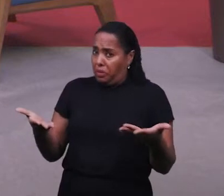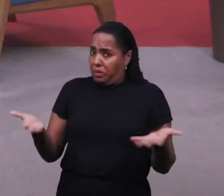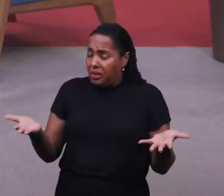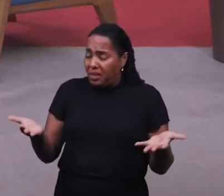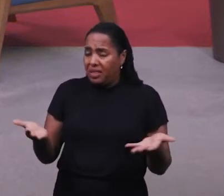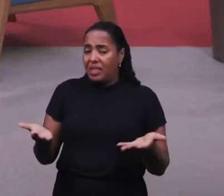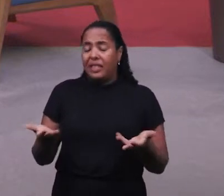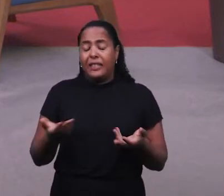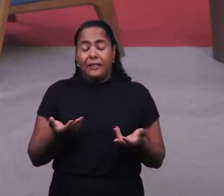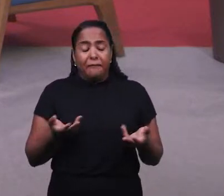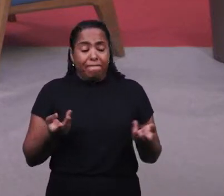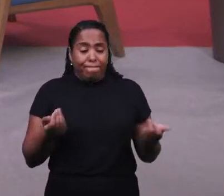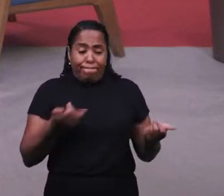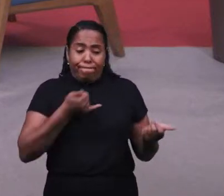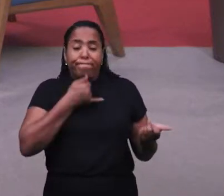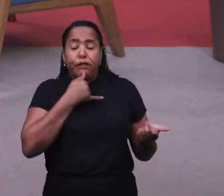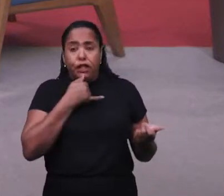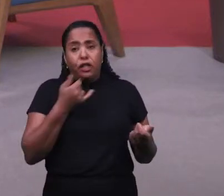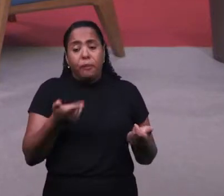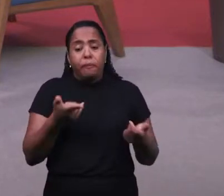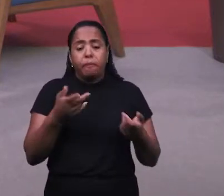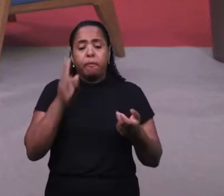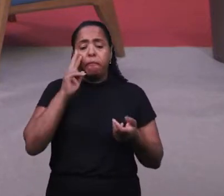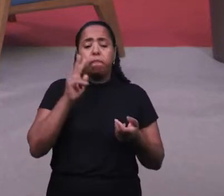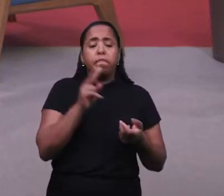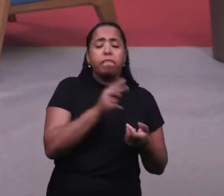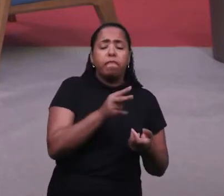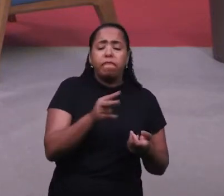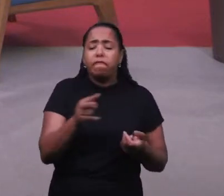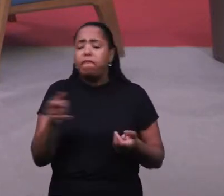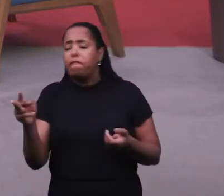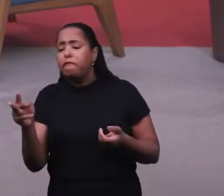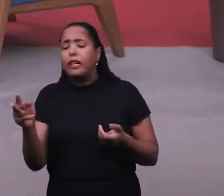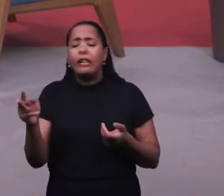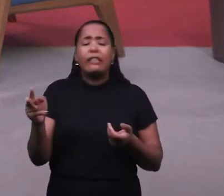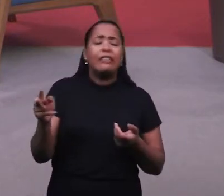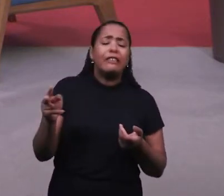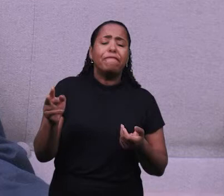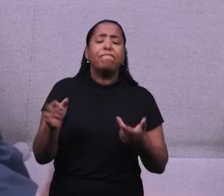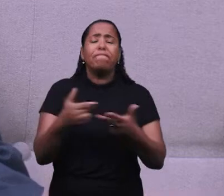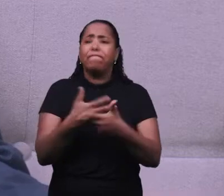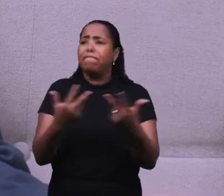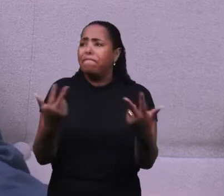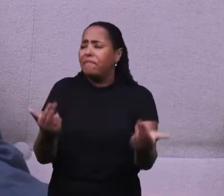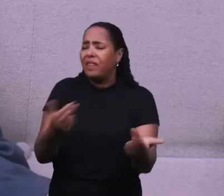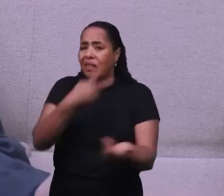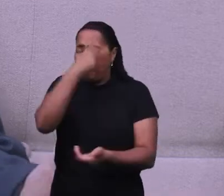aujourd'hui, malheureusement, n'est-ce pas, et vous faites